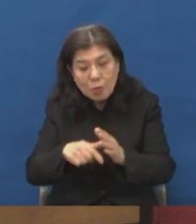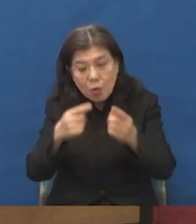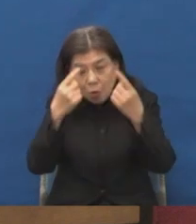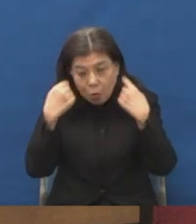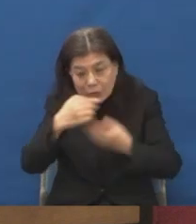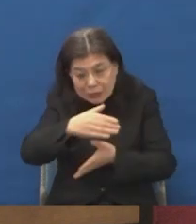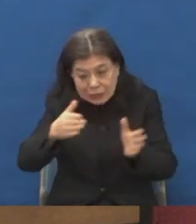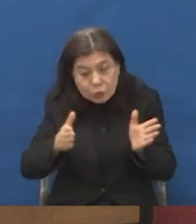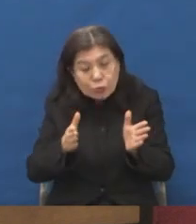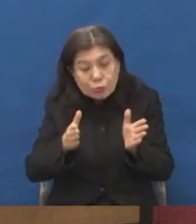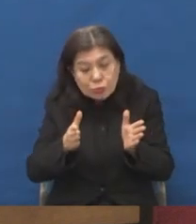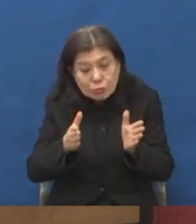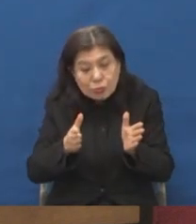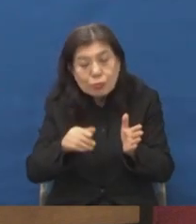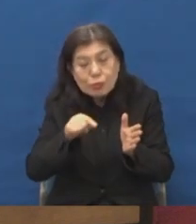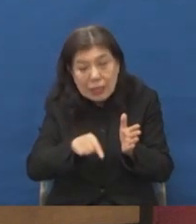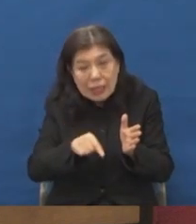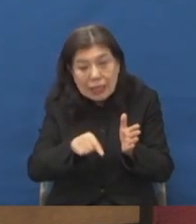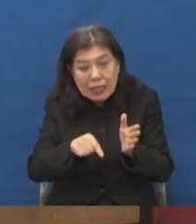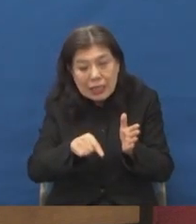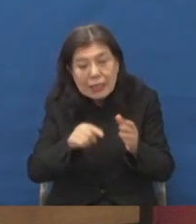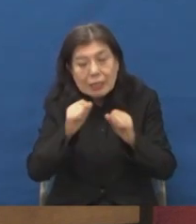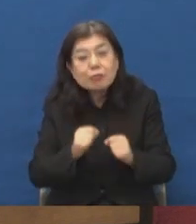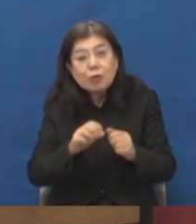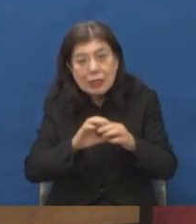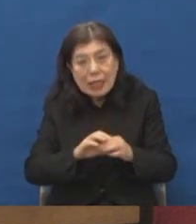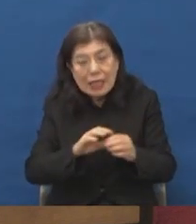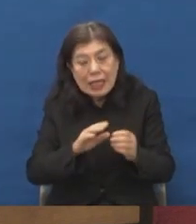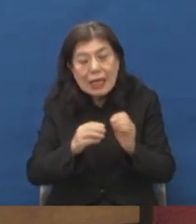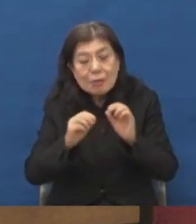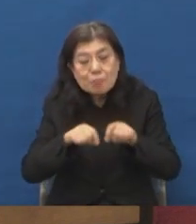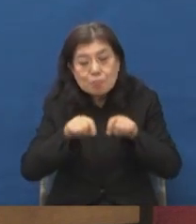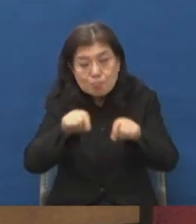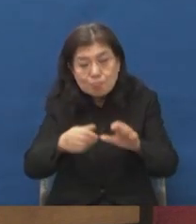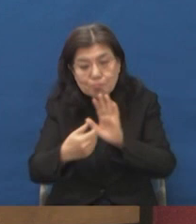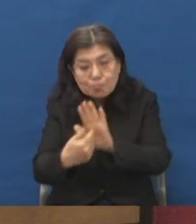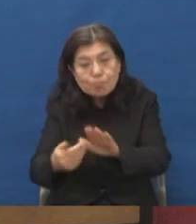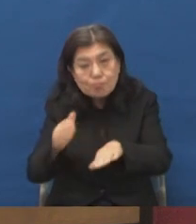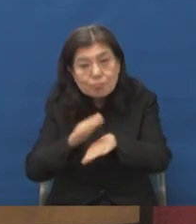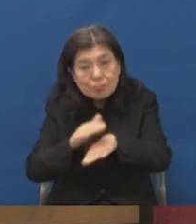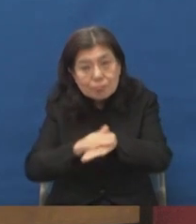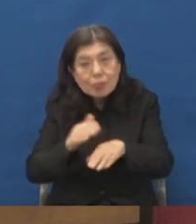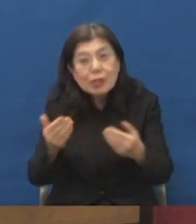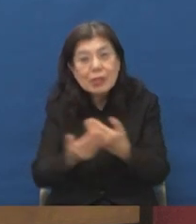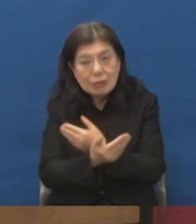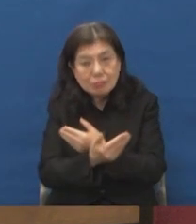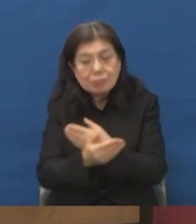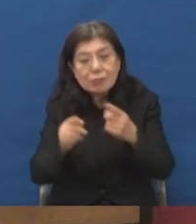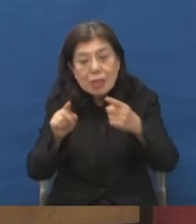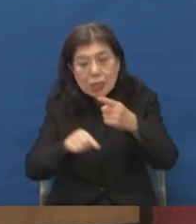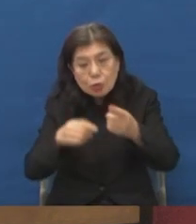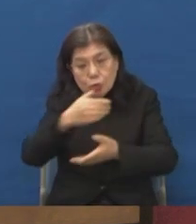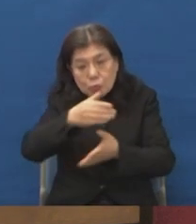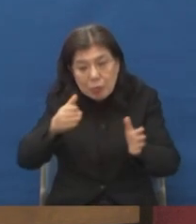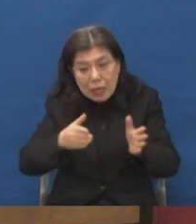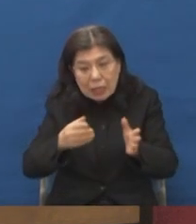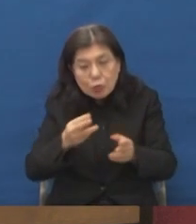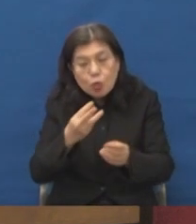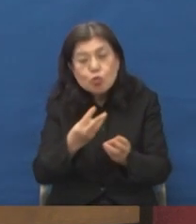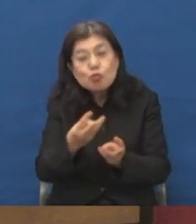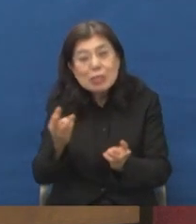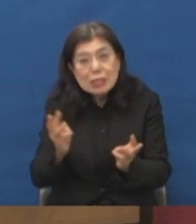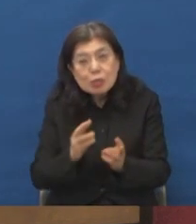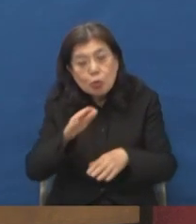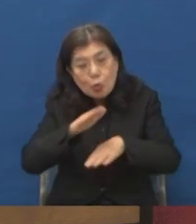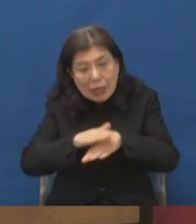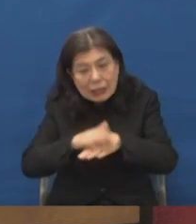にもなります。ただし、介護保険の制度の問題として、1人部屋のユニット型になると、利用